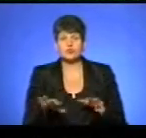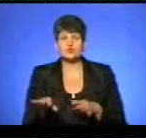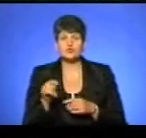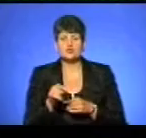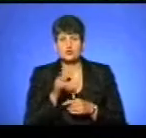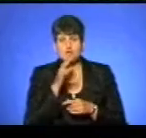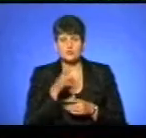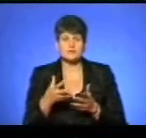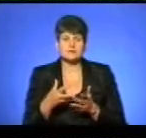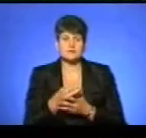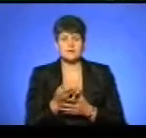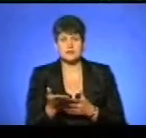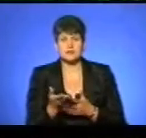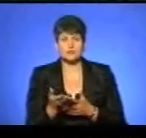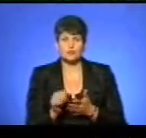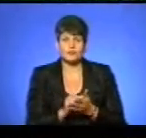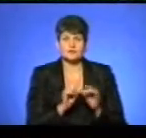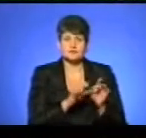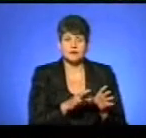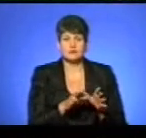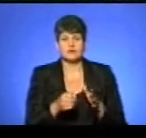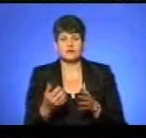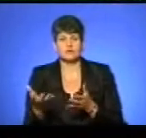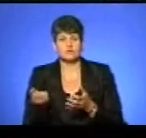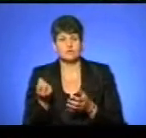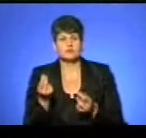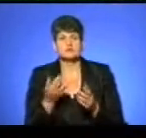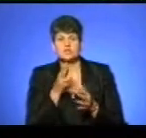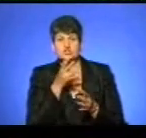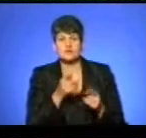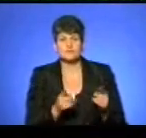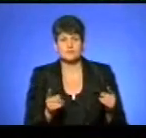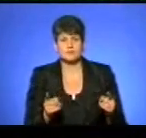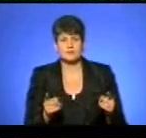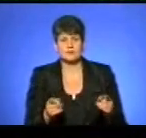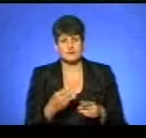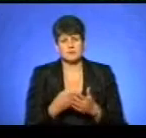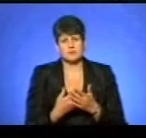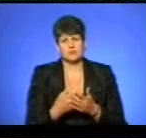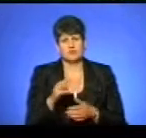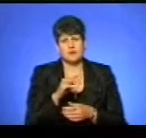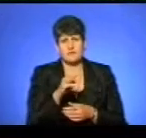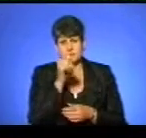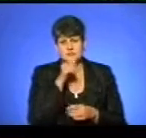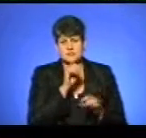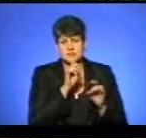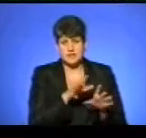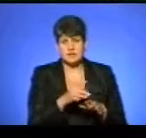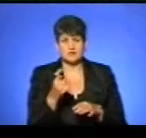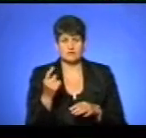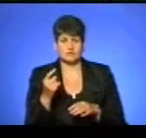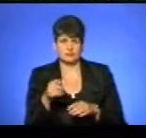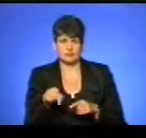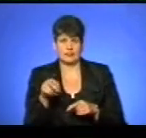документи, до того, як вам заплатили? Ну, напевно, що я це було, напевно, в травні місяці, і от десь буквально в перших числах липня